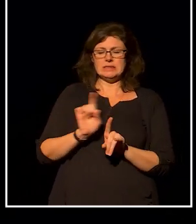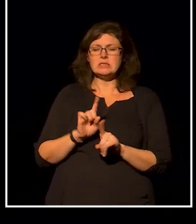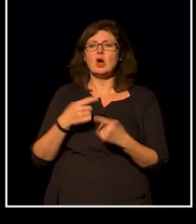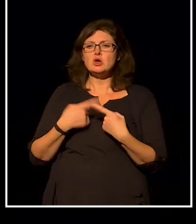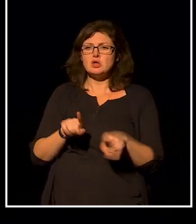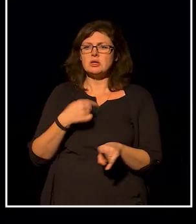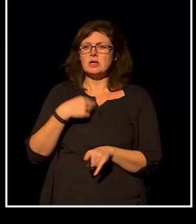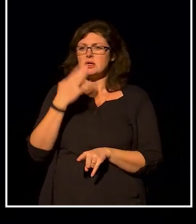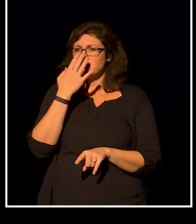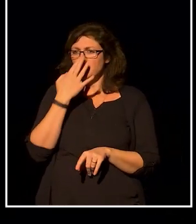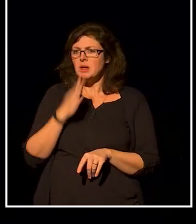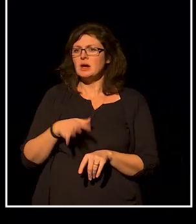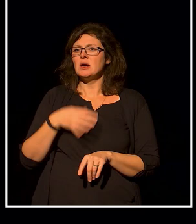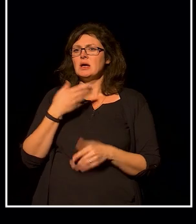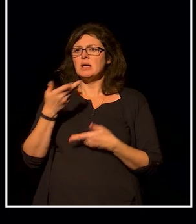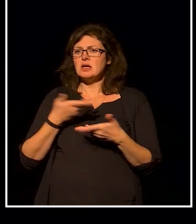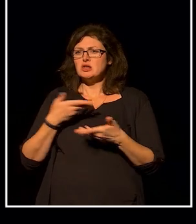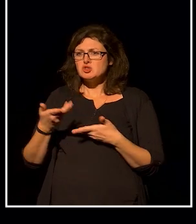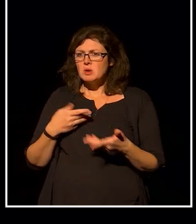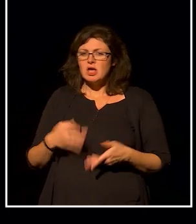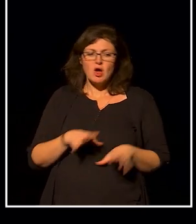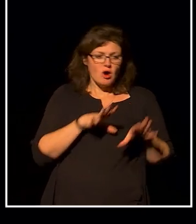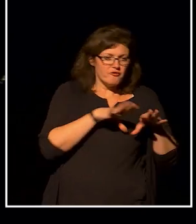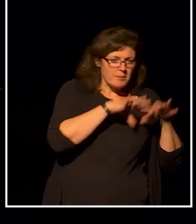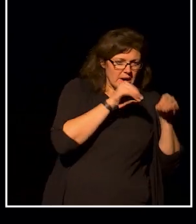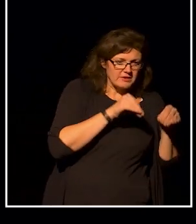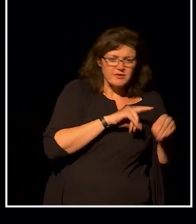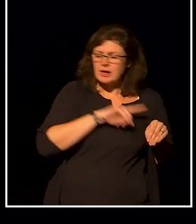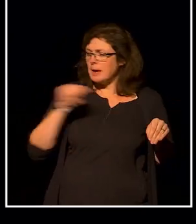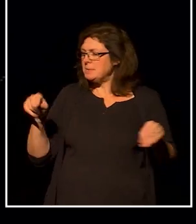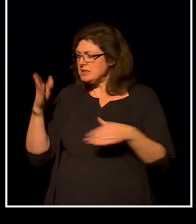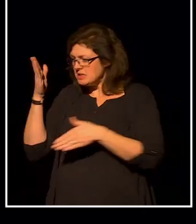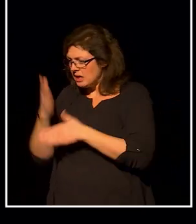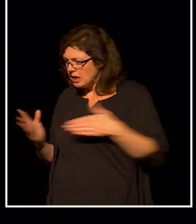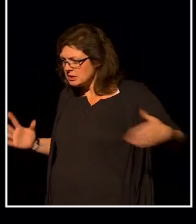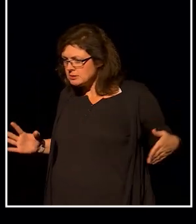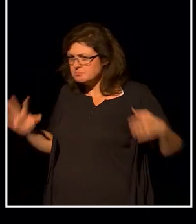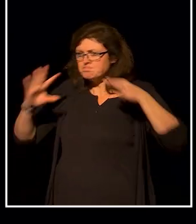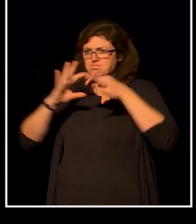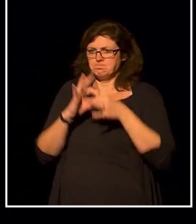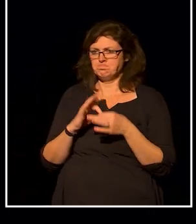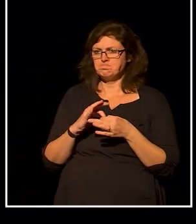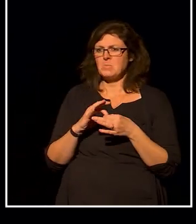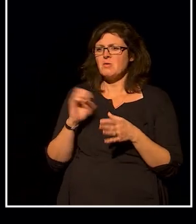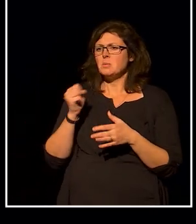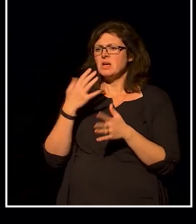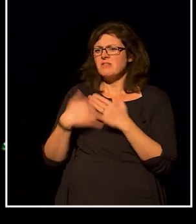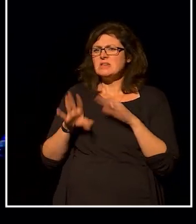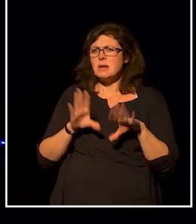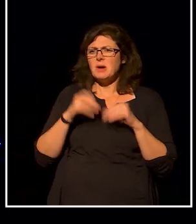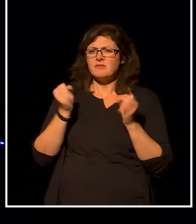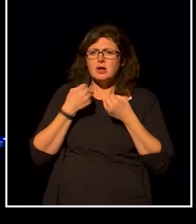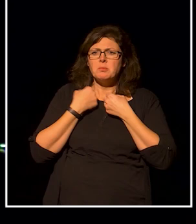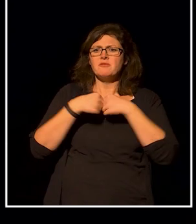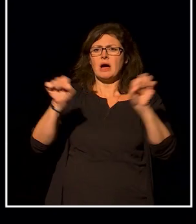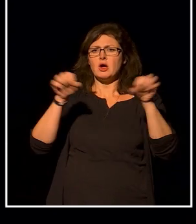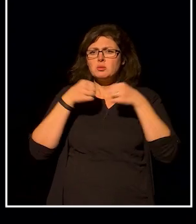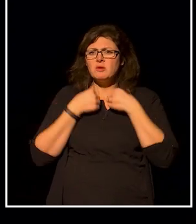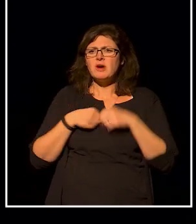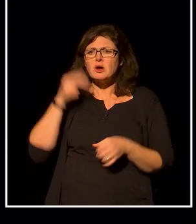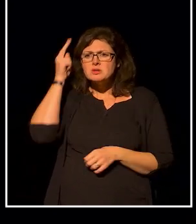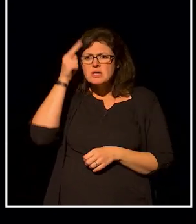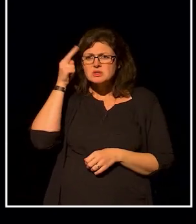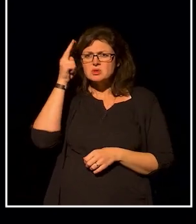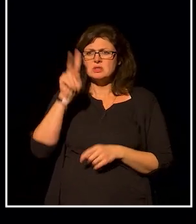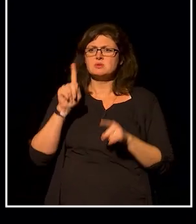Ihr Gespräch vom Anfang mit dem Ende zusammenzubringen. Es ging ja los mit so Fragen von Befreiung, Befreiungsnationalismus und